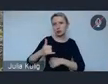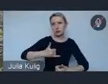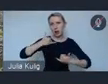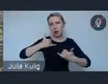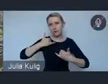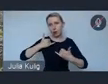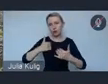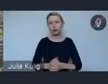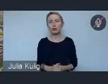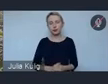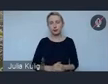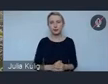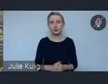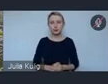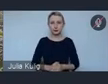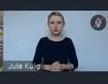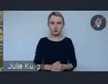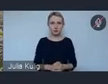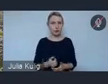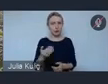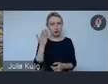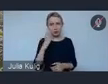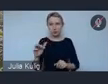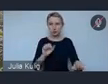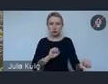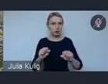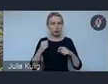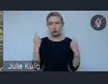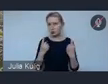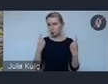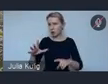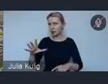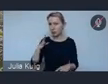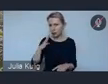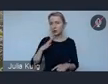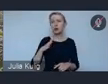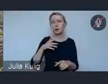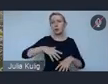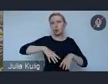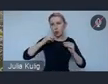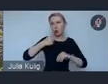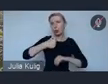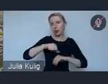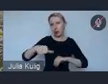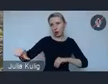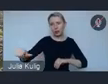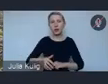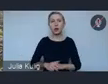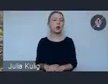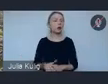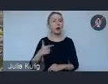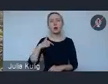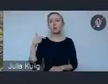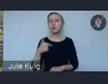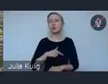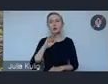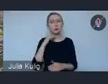telefonów oczywiście najbardziej chemiczna sytuacja to były te pierwsze tygodnie i muszę państwu